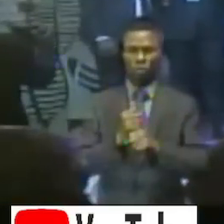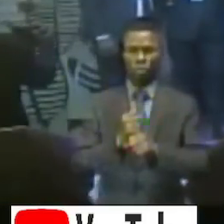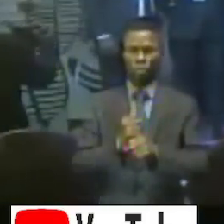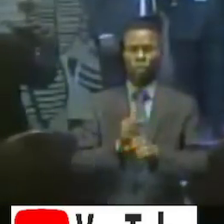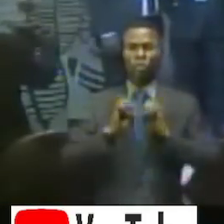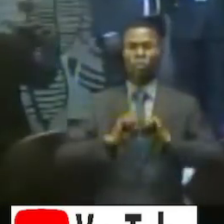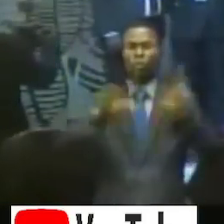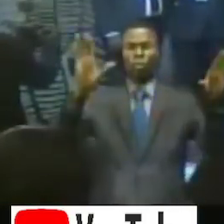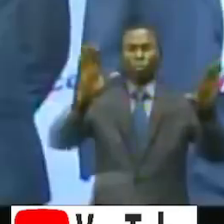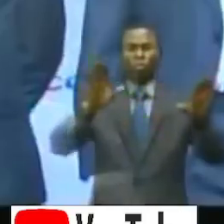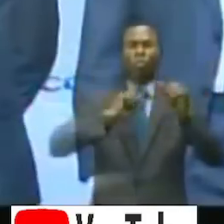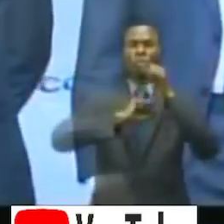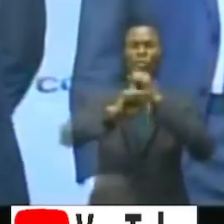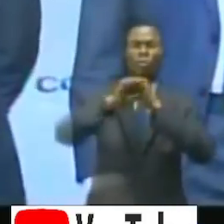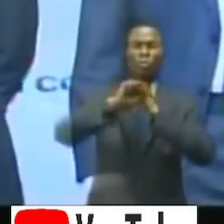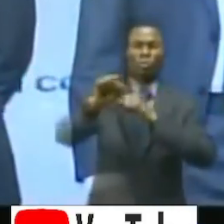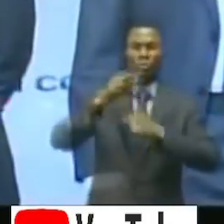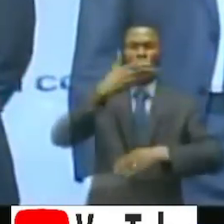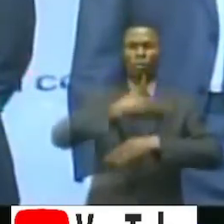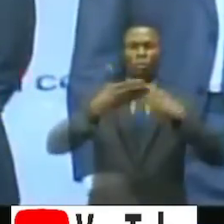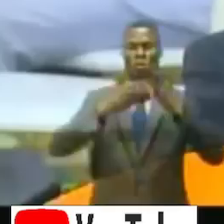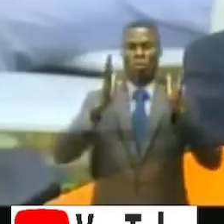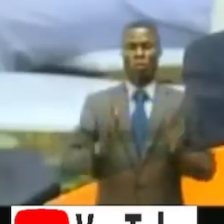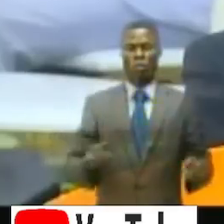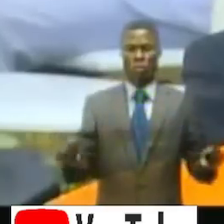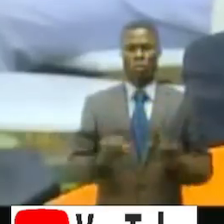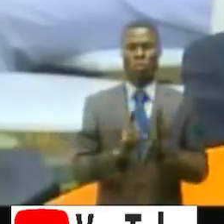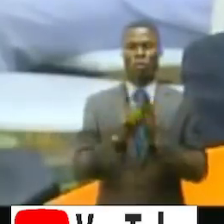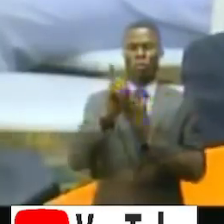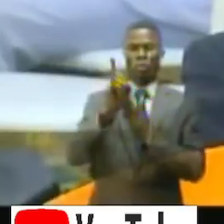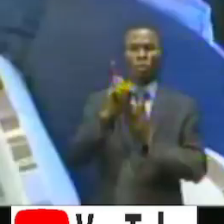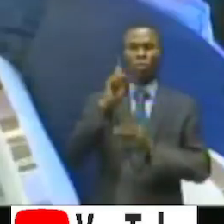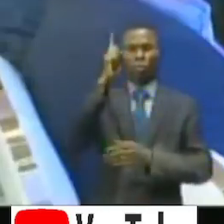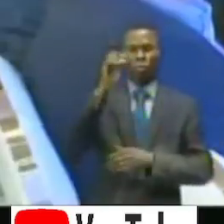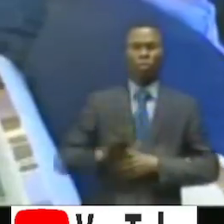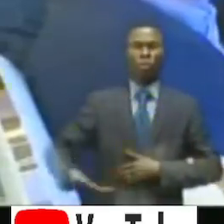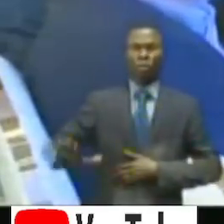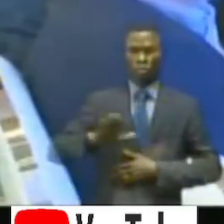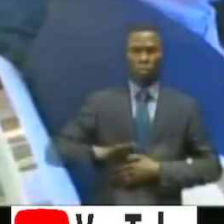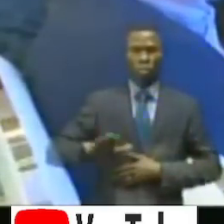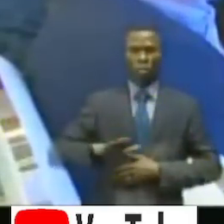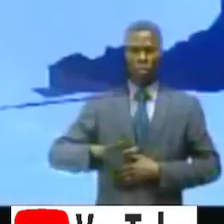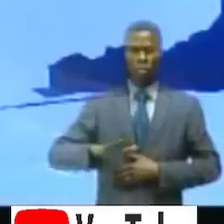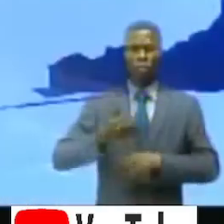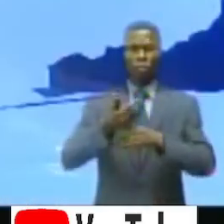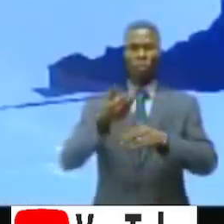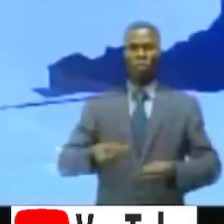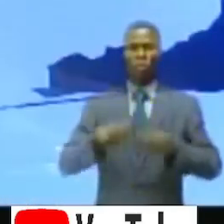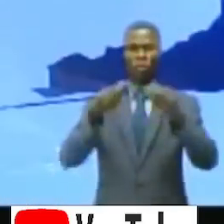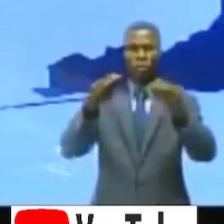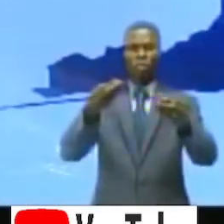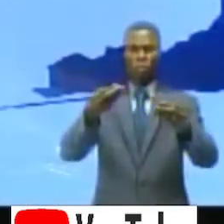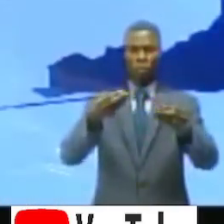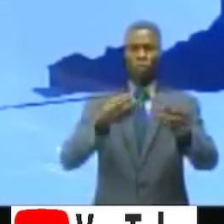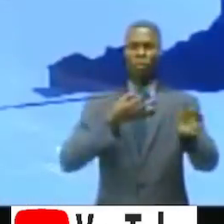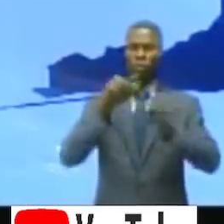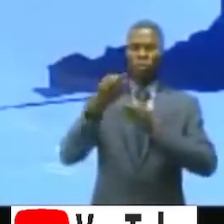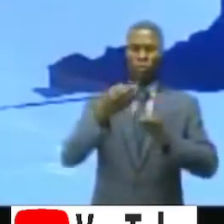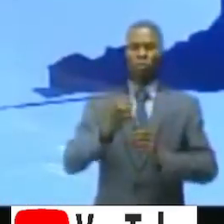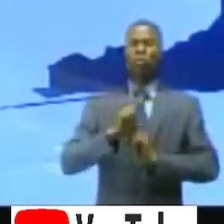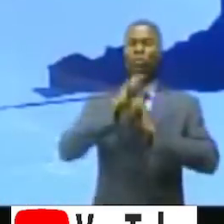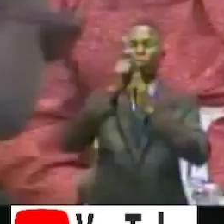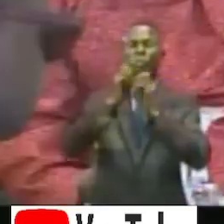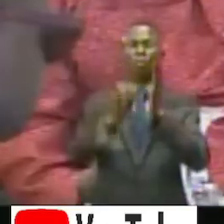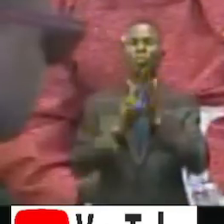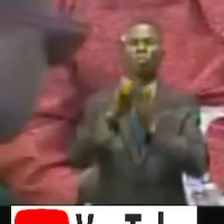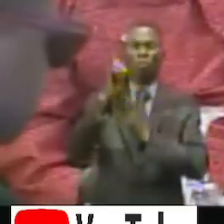pourquoi de la promotion des infrastructures, gage du développement d'un pays. C'était avant de donner la quintessence du trophée Tombwana,